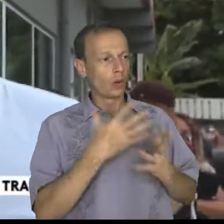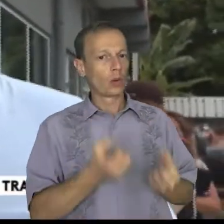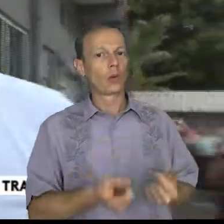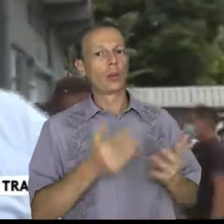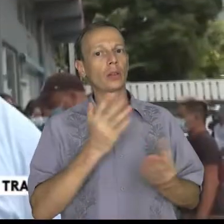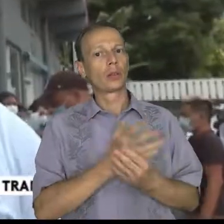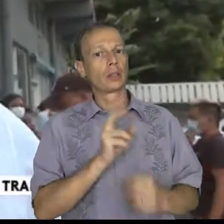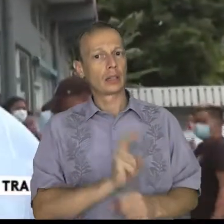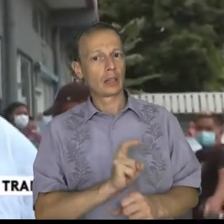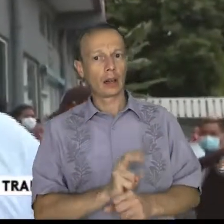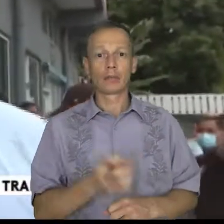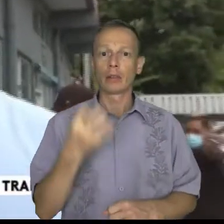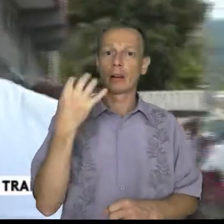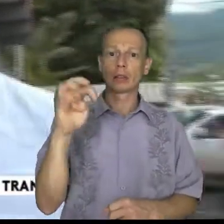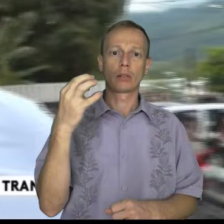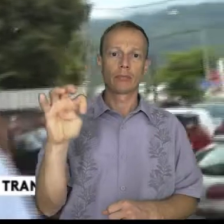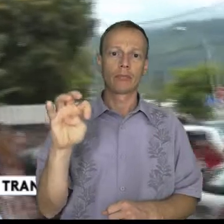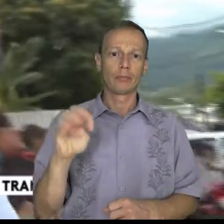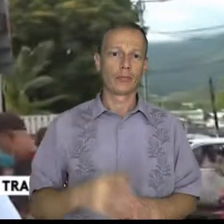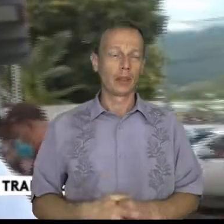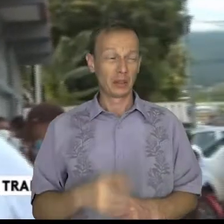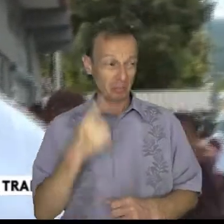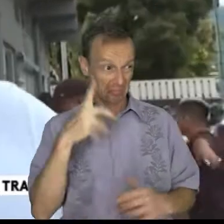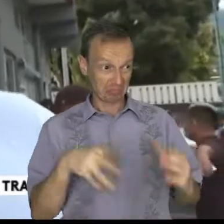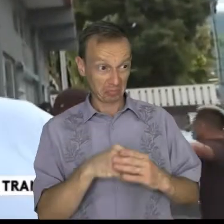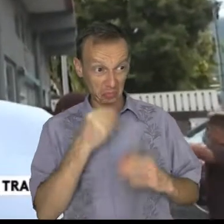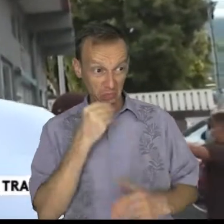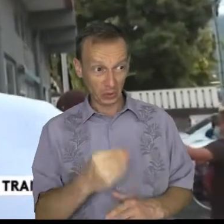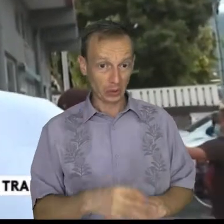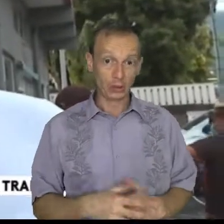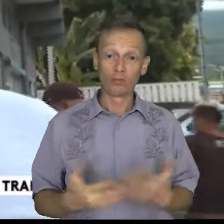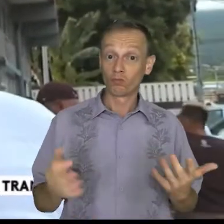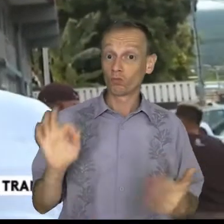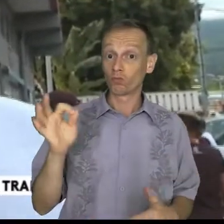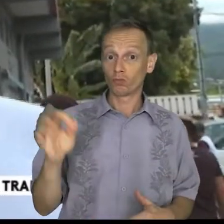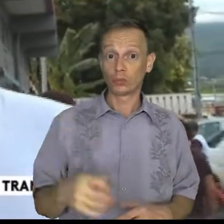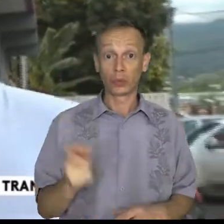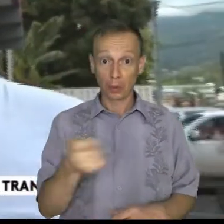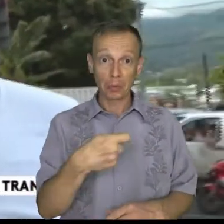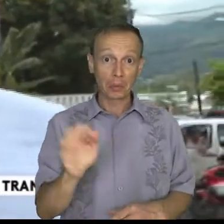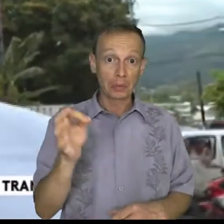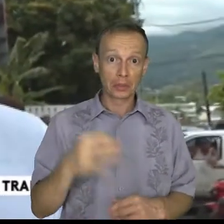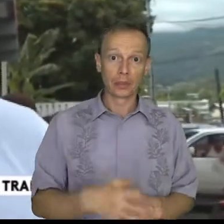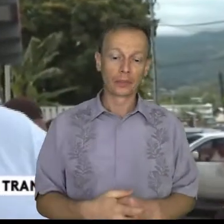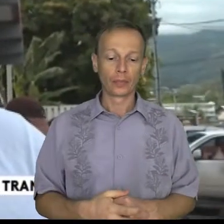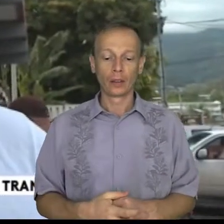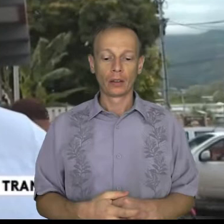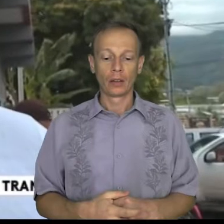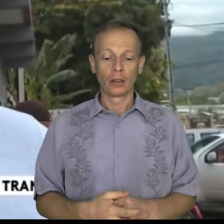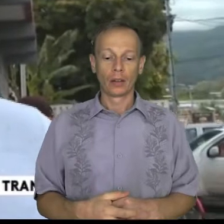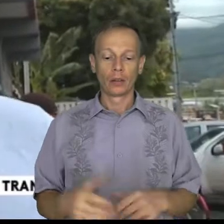y a plein encore de jeunes qui restent derrière. Hein. Combien de dossiers seront retenus? 400 personnes. Et tu penses faire partie de cette